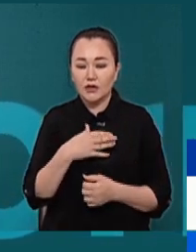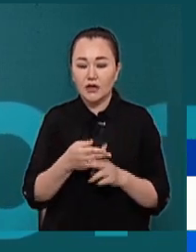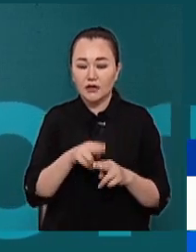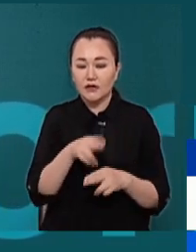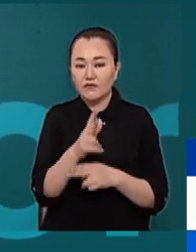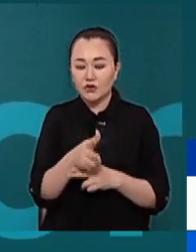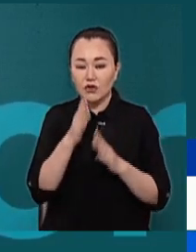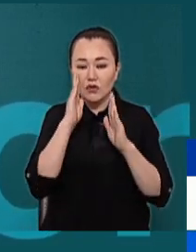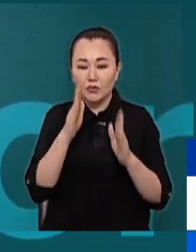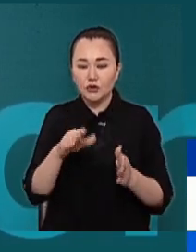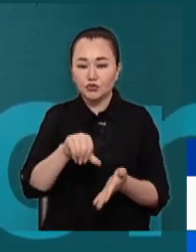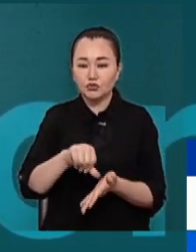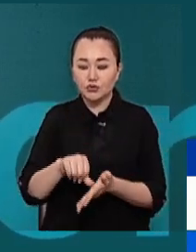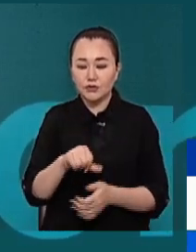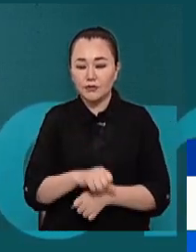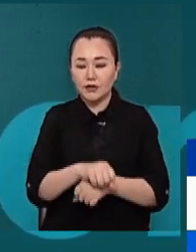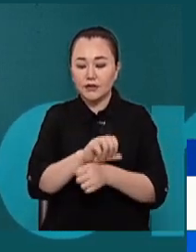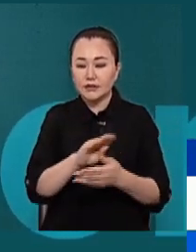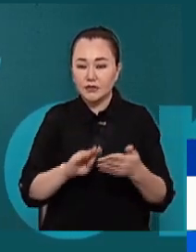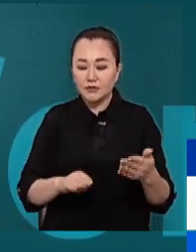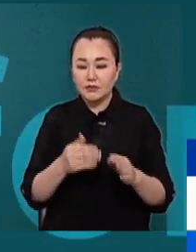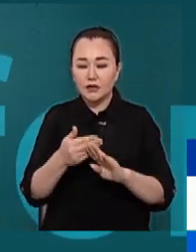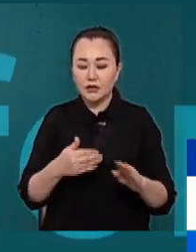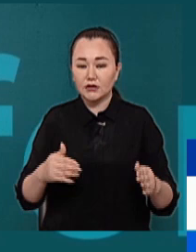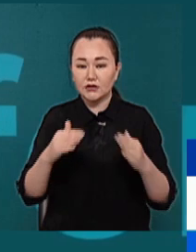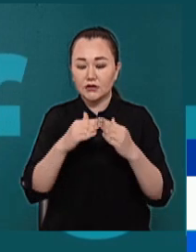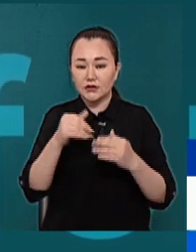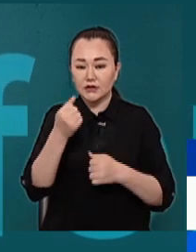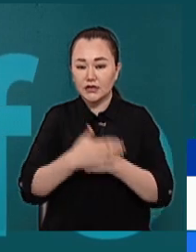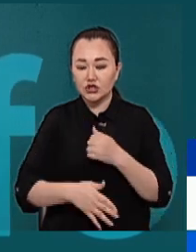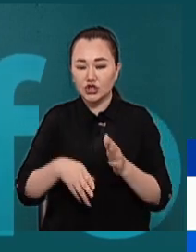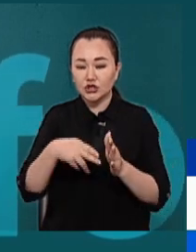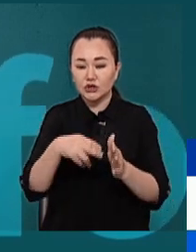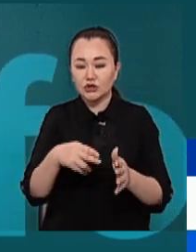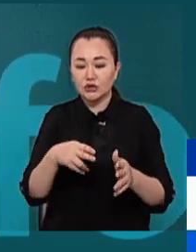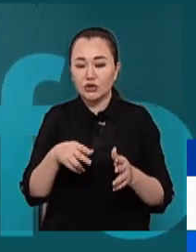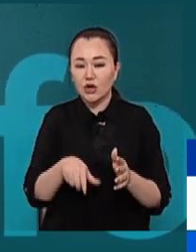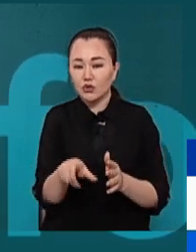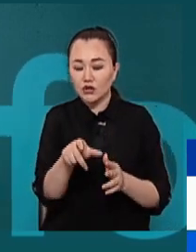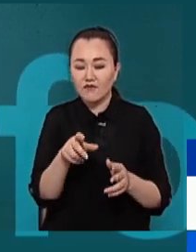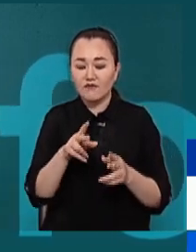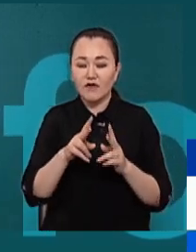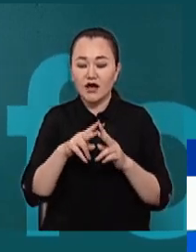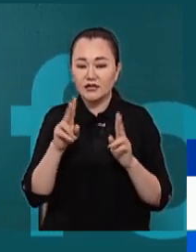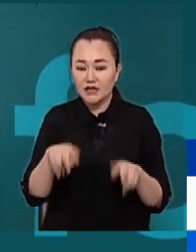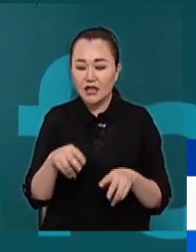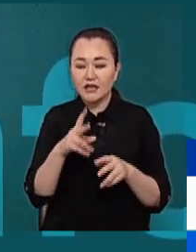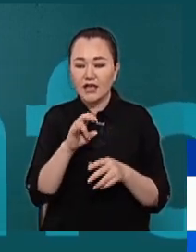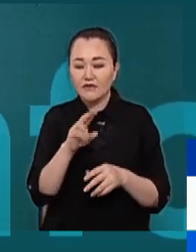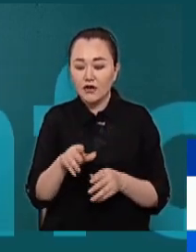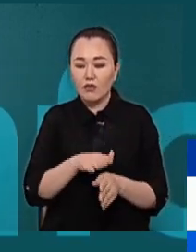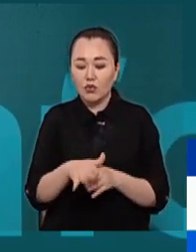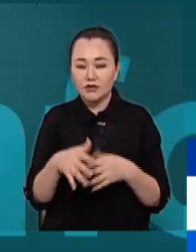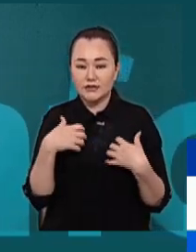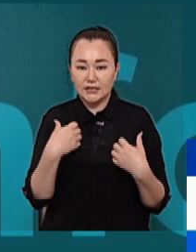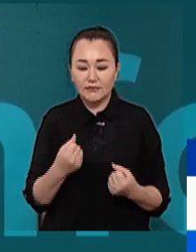Это видеообращение участники пикета записали перед зданием столичного железнодорожного вокзала. На кадрах нефтяники говорят, что в полном